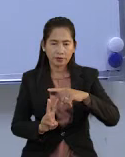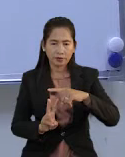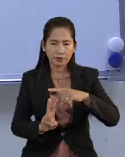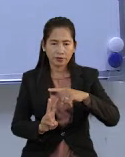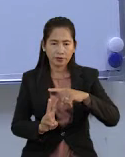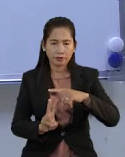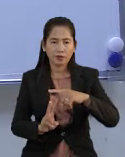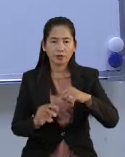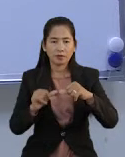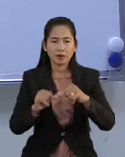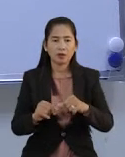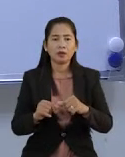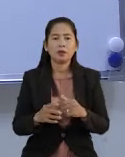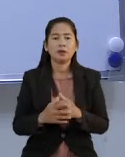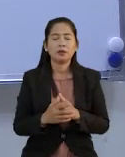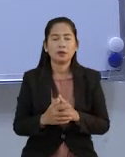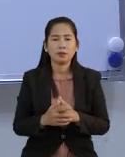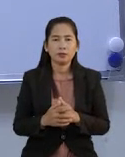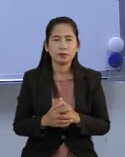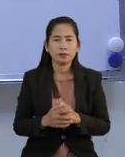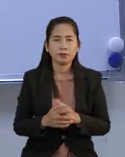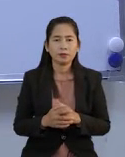chà to một tiếng